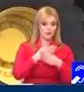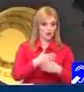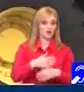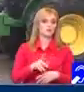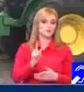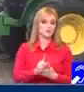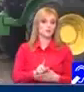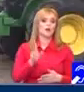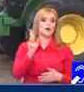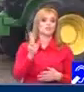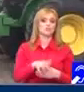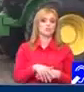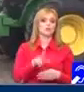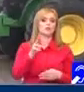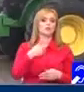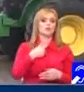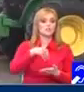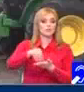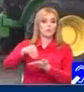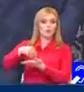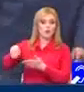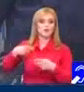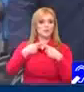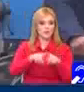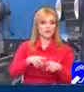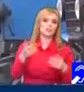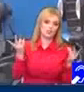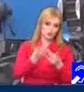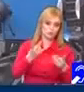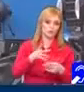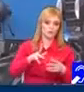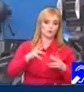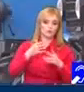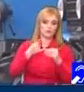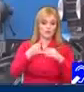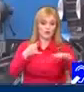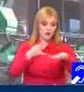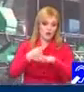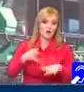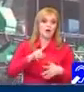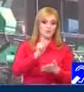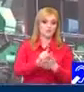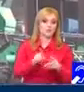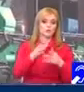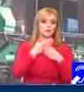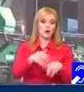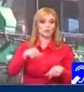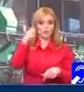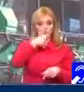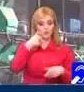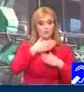subvențiile pentru investițiile în procurarea tehnicii și utilajului agricol. Pentru a stimula dezvoltarea sectorului, începând din acest an, vor fi